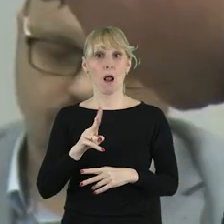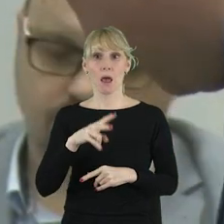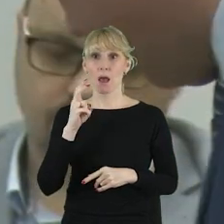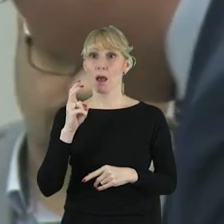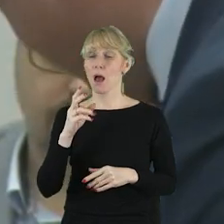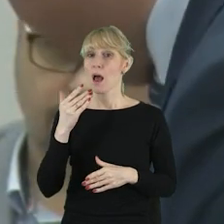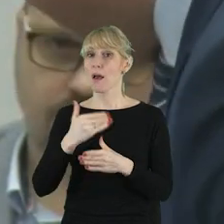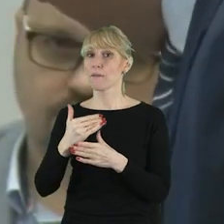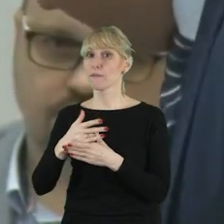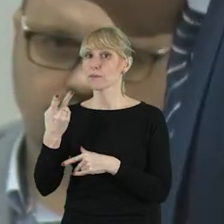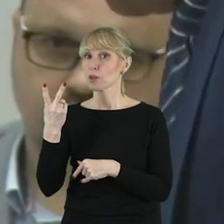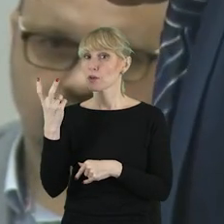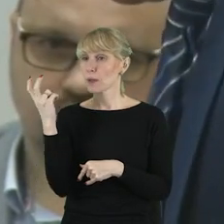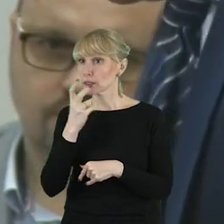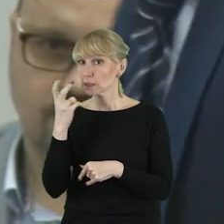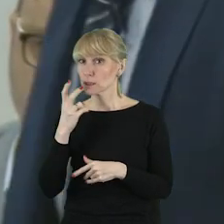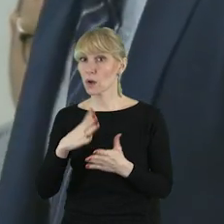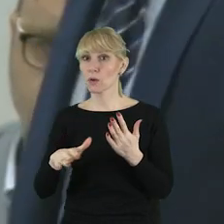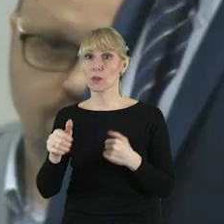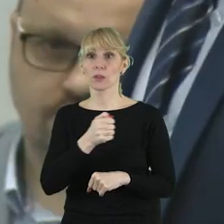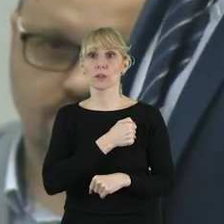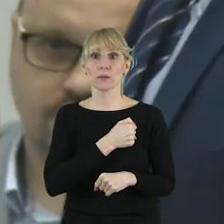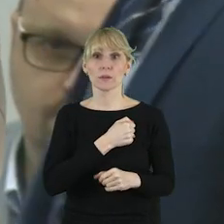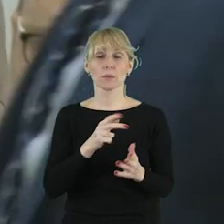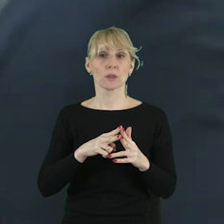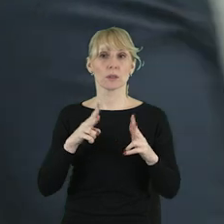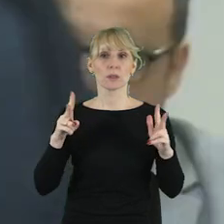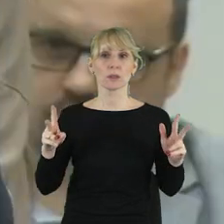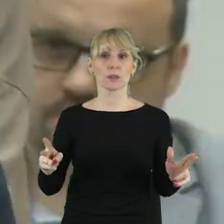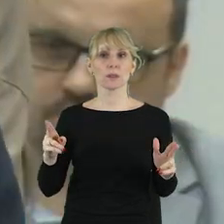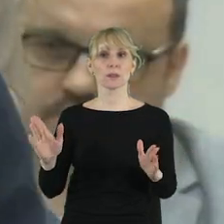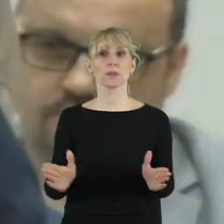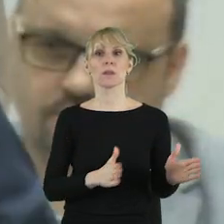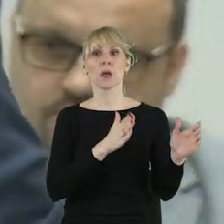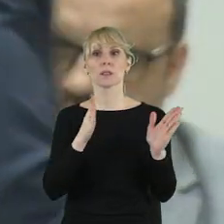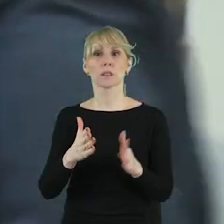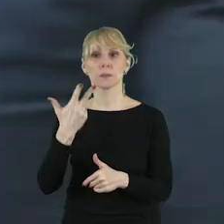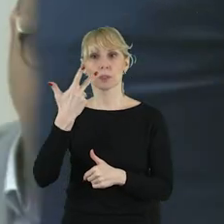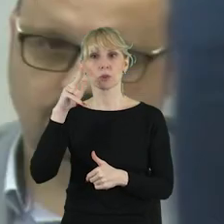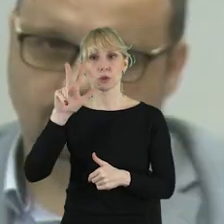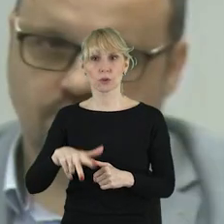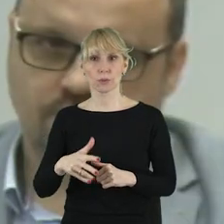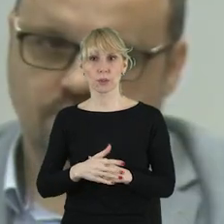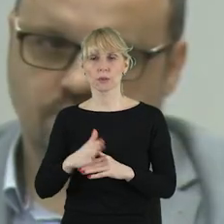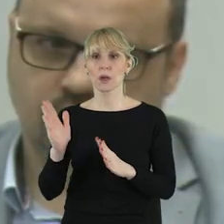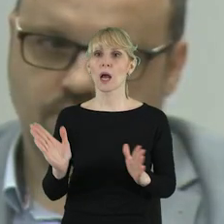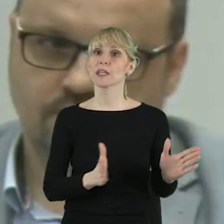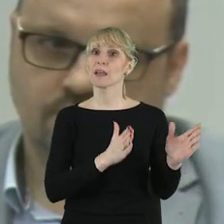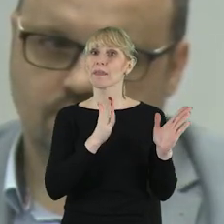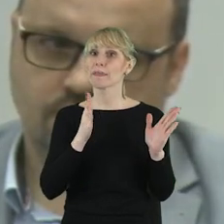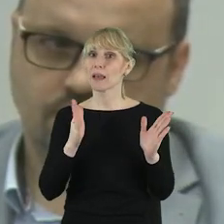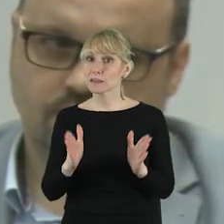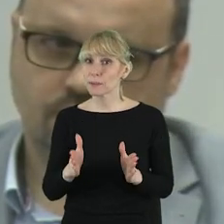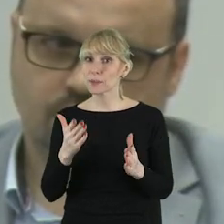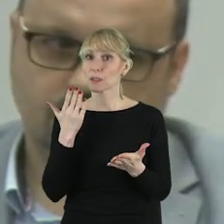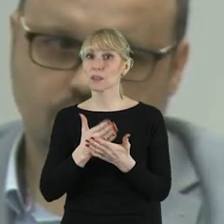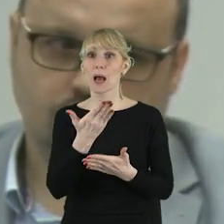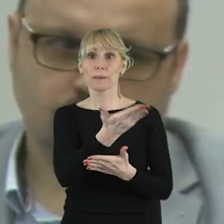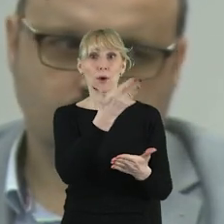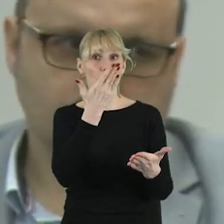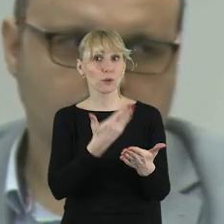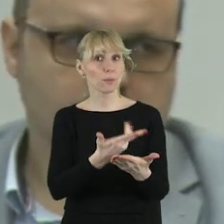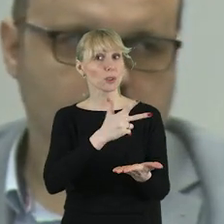okres kolejnych 3 miesięcy, a nie przez ten czas zaproponowany przez szpital w